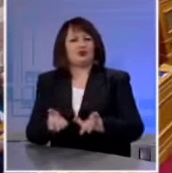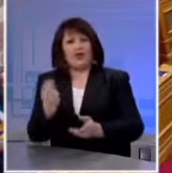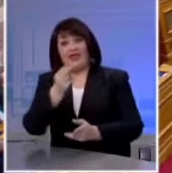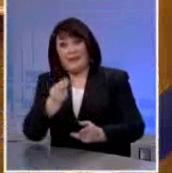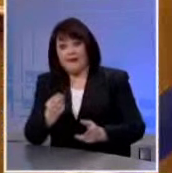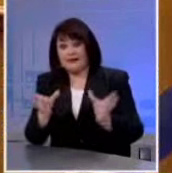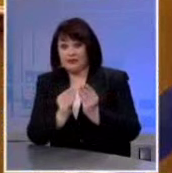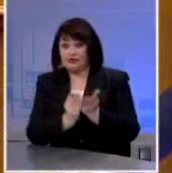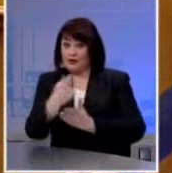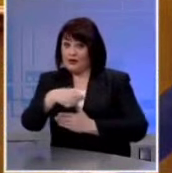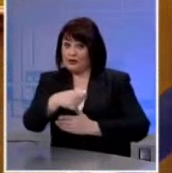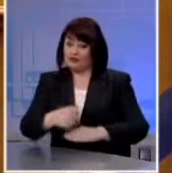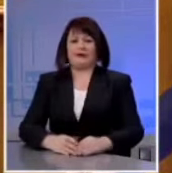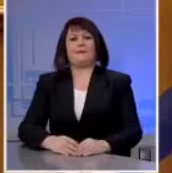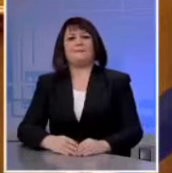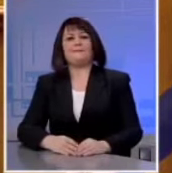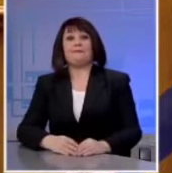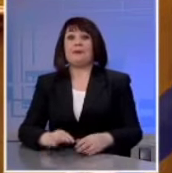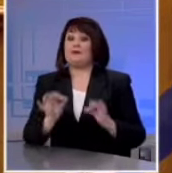Και είναι χαρακτηριστικό ότι η χώρα μας